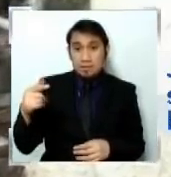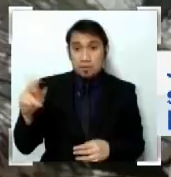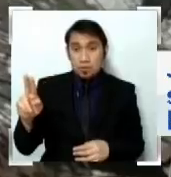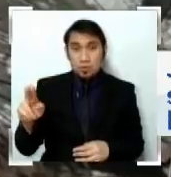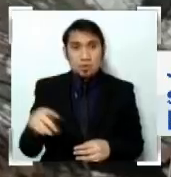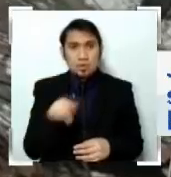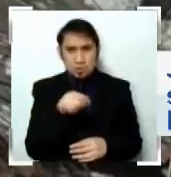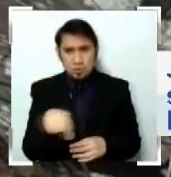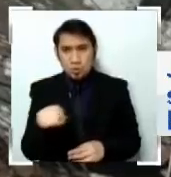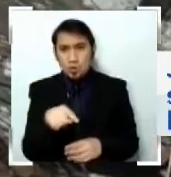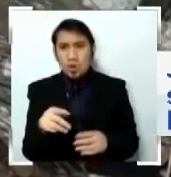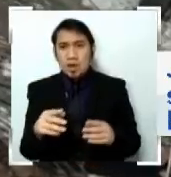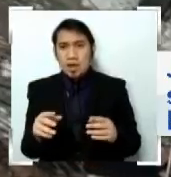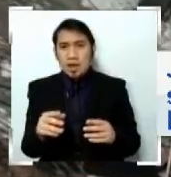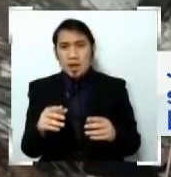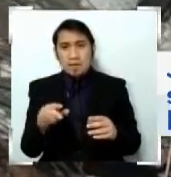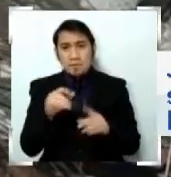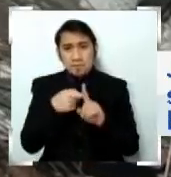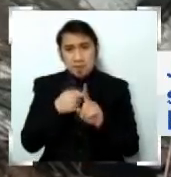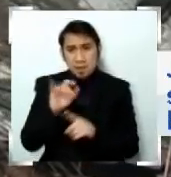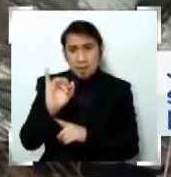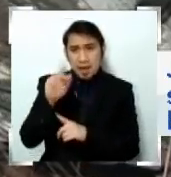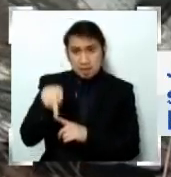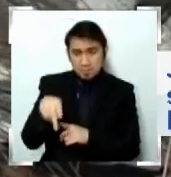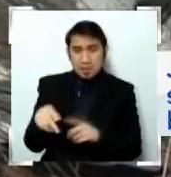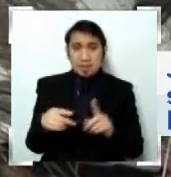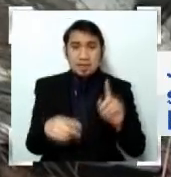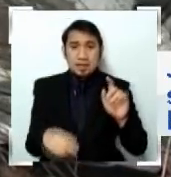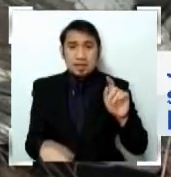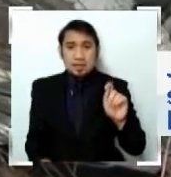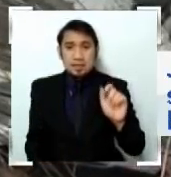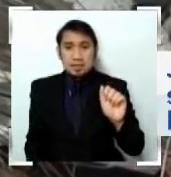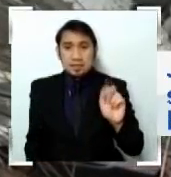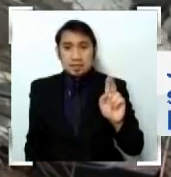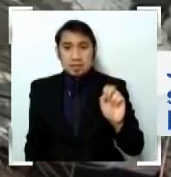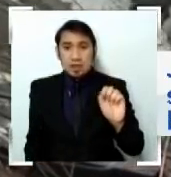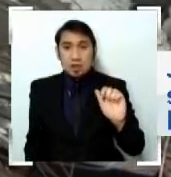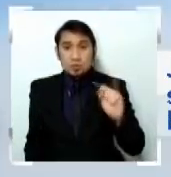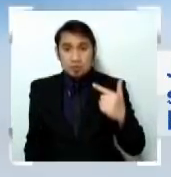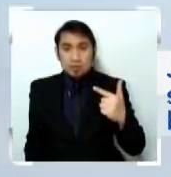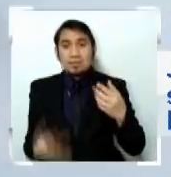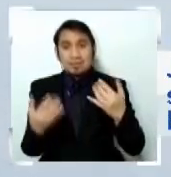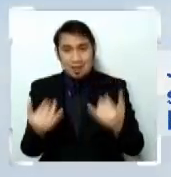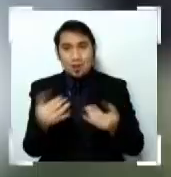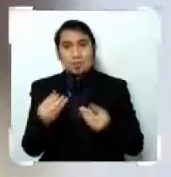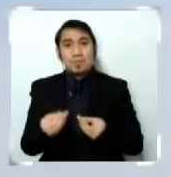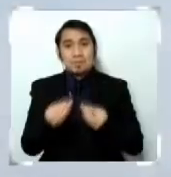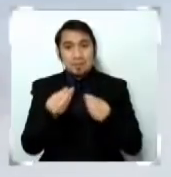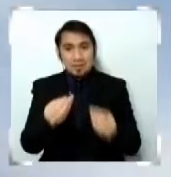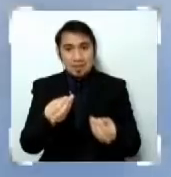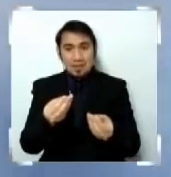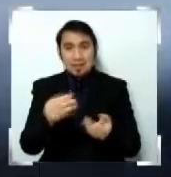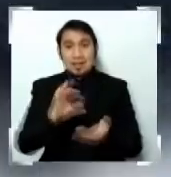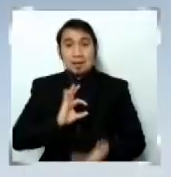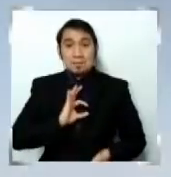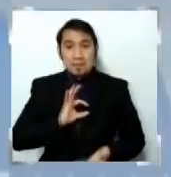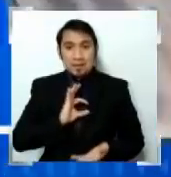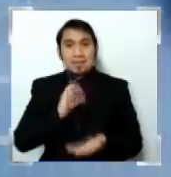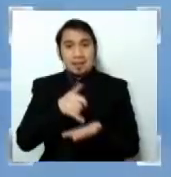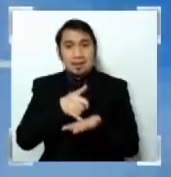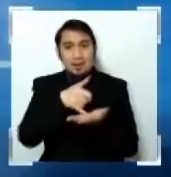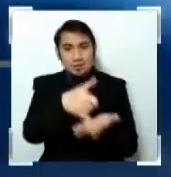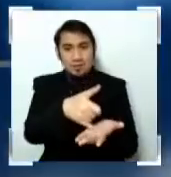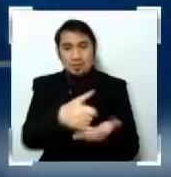CAFGU active auxiliary na inirekomendang gawaran ng Bronze Cross Medal. Ako si Chino Gaston ng